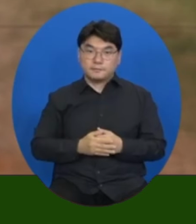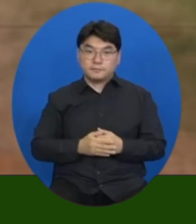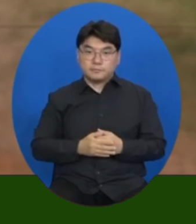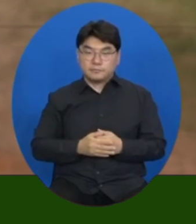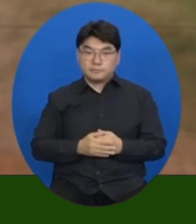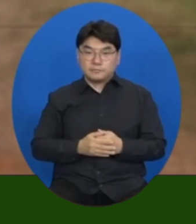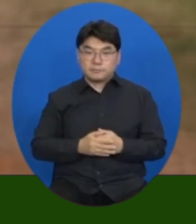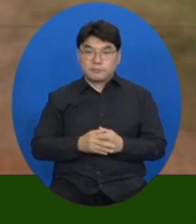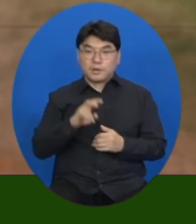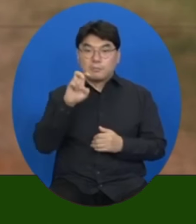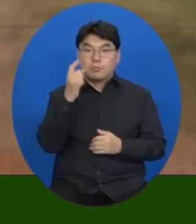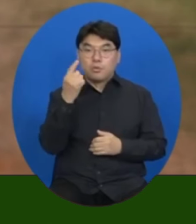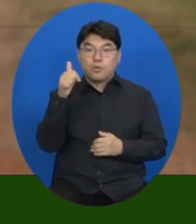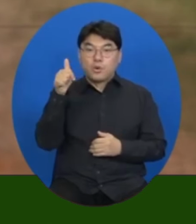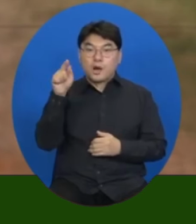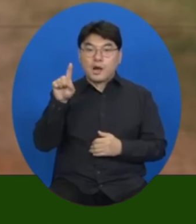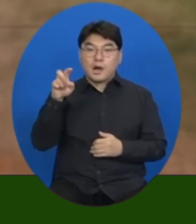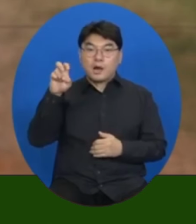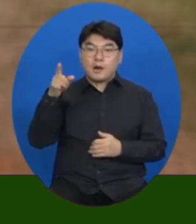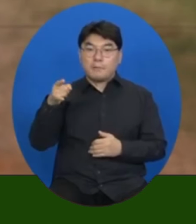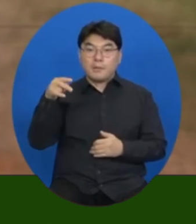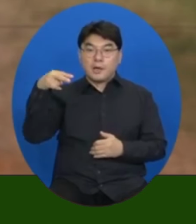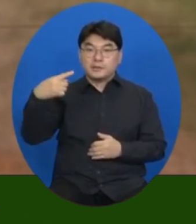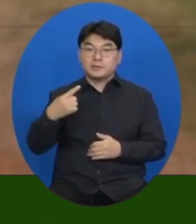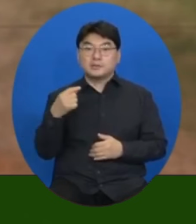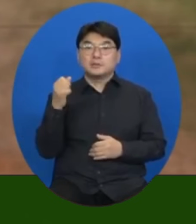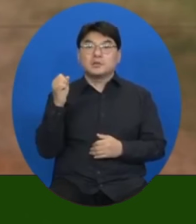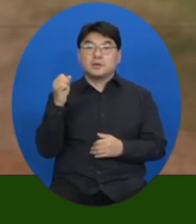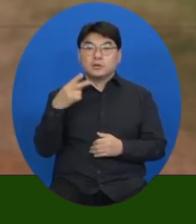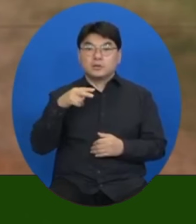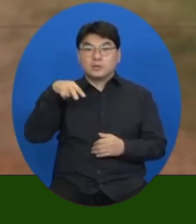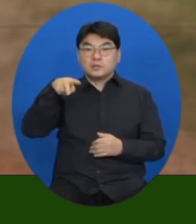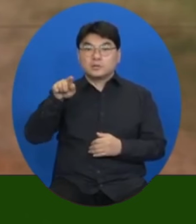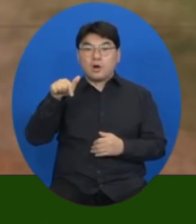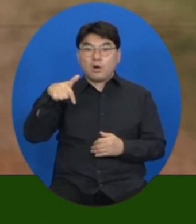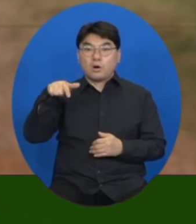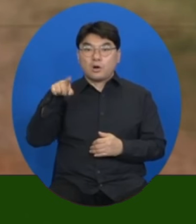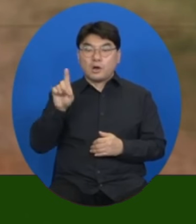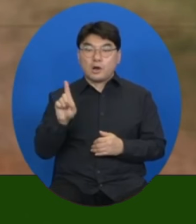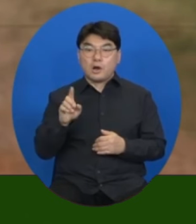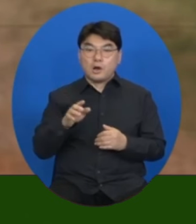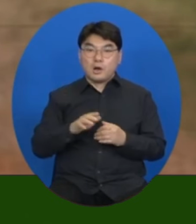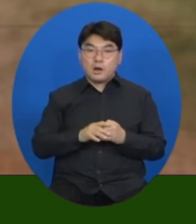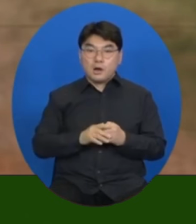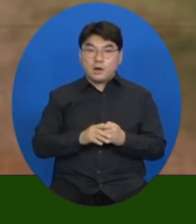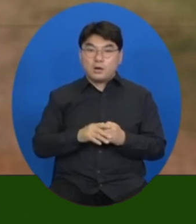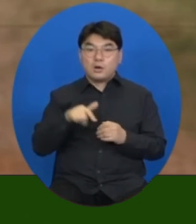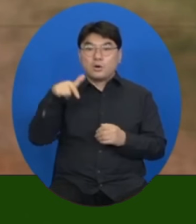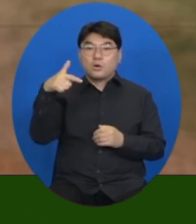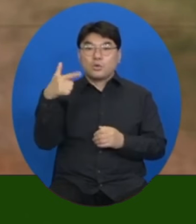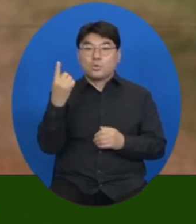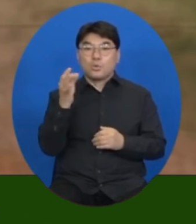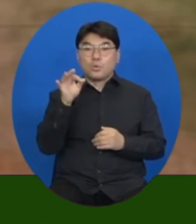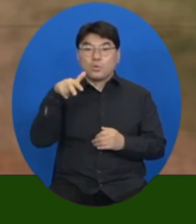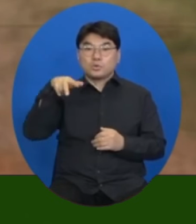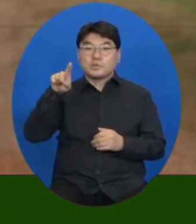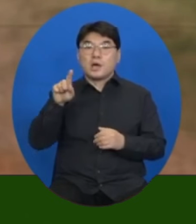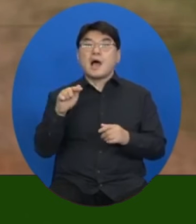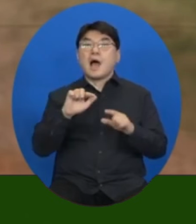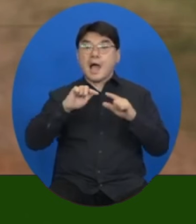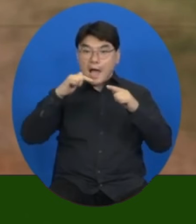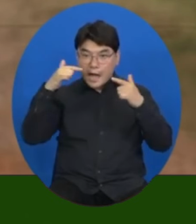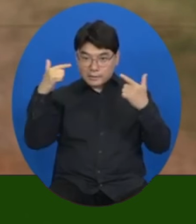모하메드 아니고 석가도 아니고 공자도 아니고 오직 나사렛 예수 그리스도만이 한 유일한